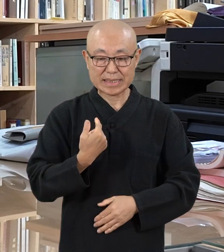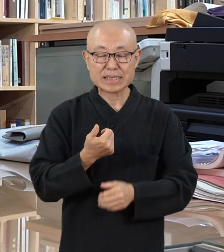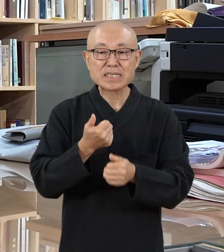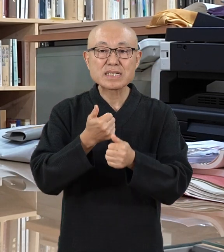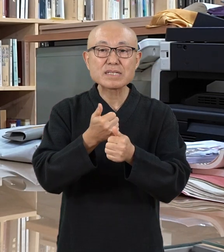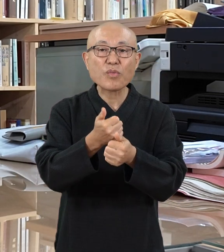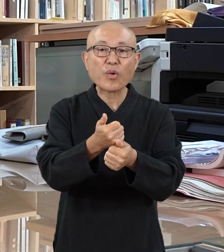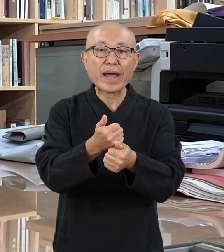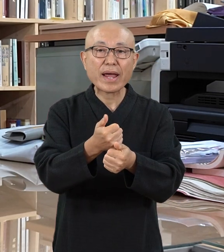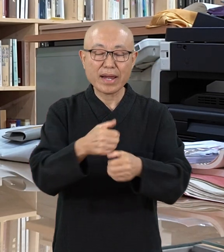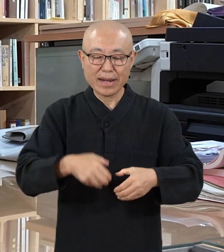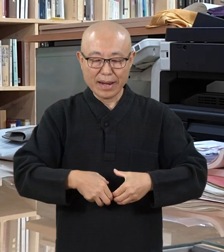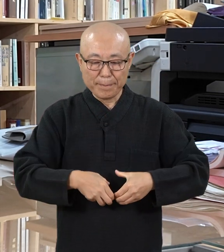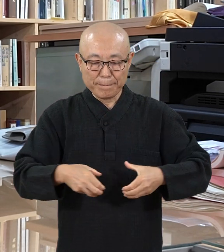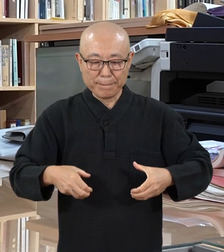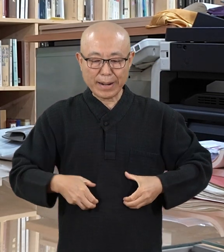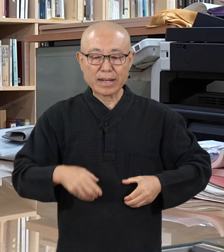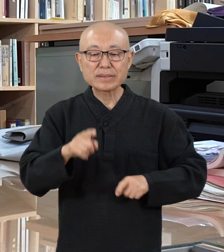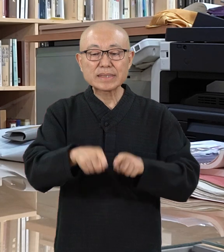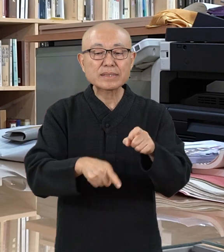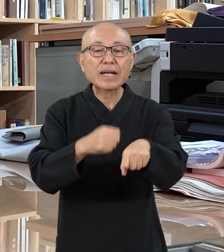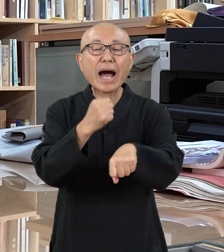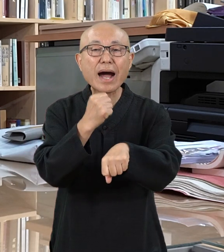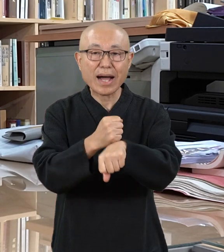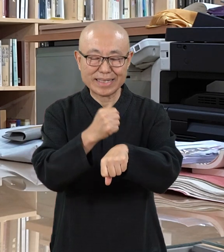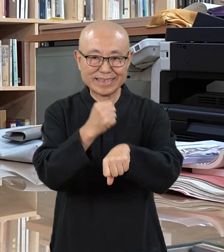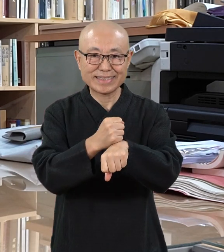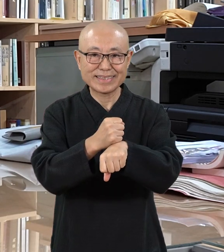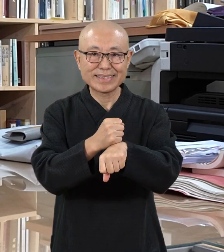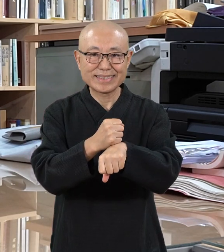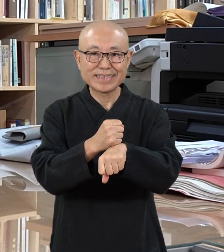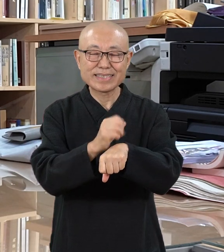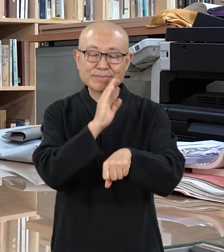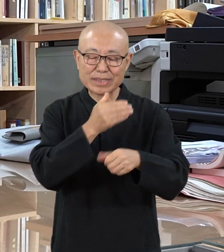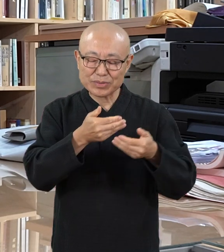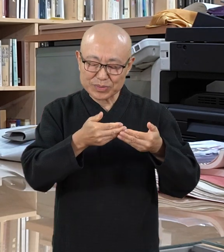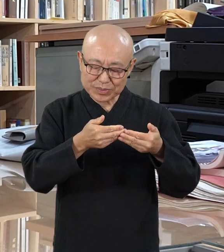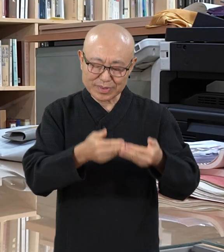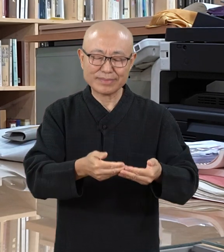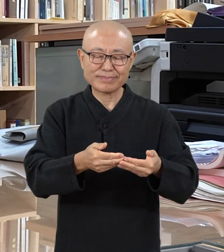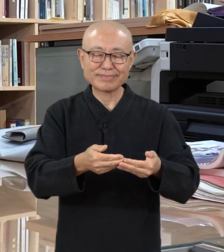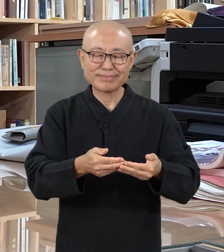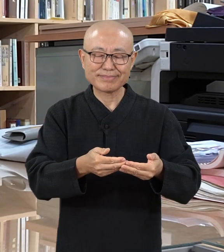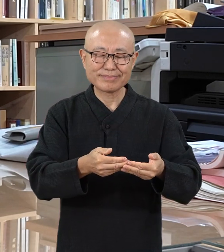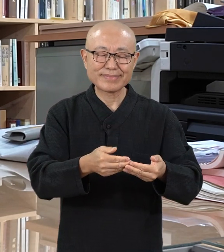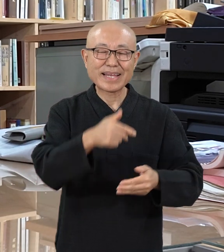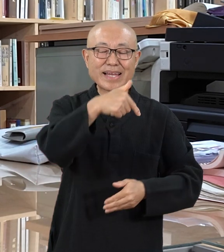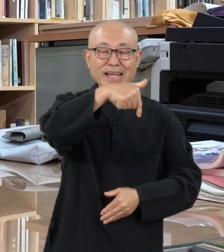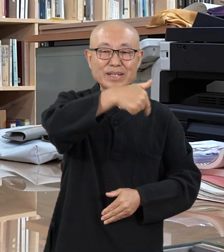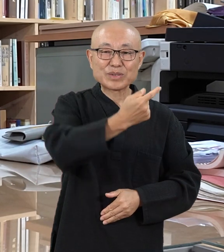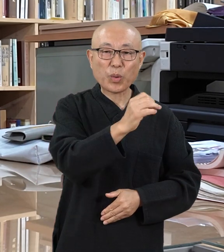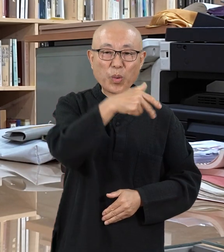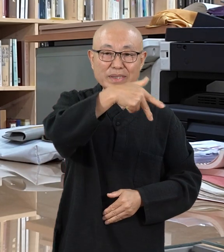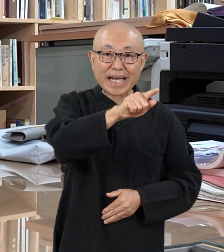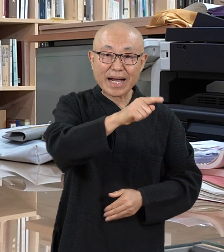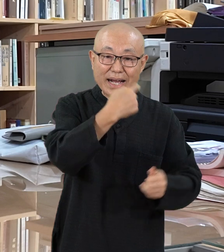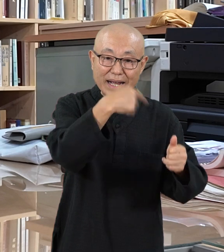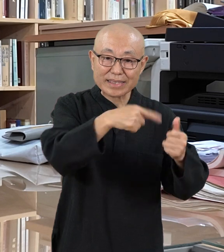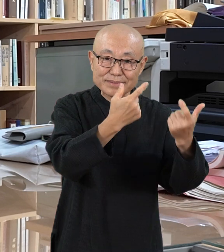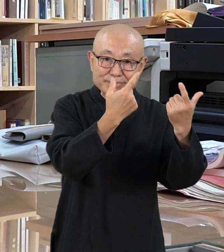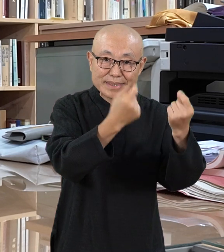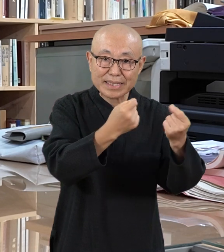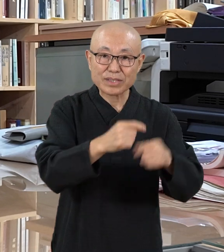극복해서 인을 구현하는 그런 인륜의 도리도 굉장히 소중한, 그건 공자님의 가르침이고, 또 이렇게